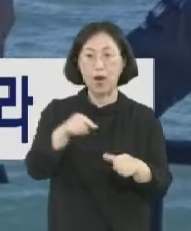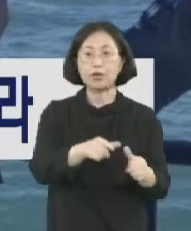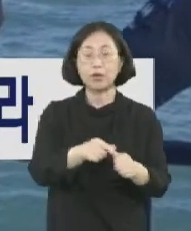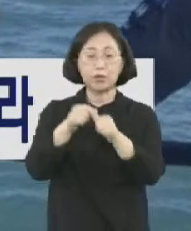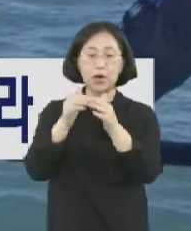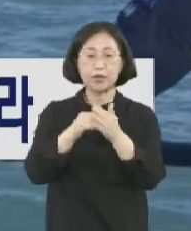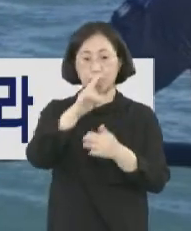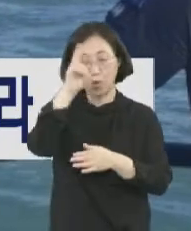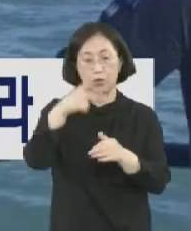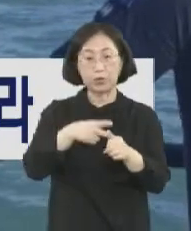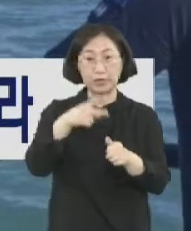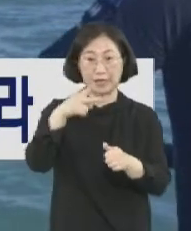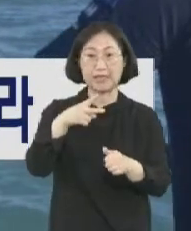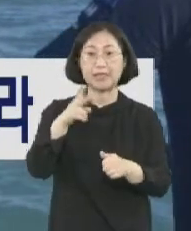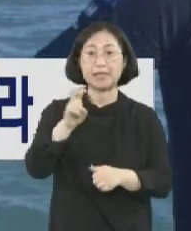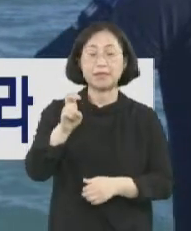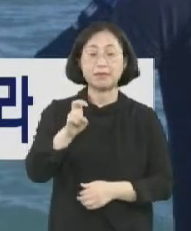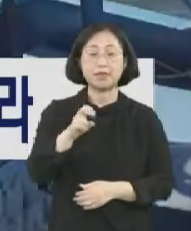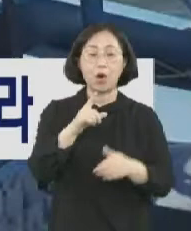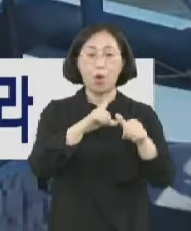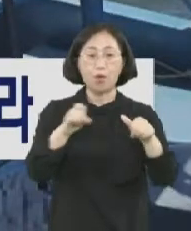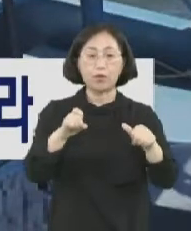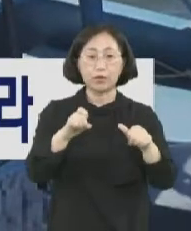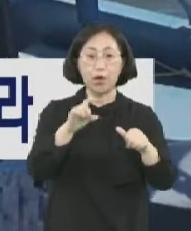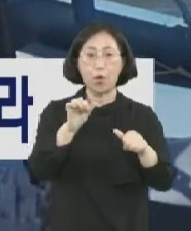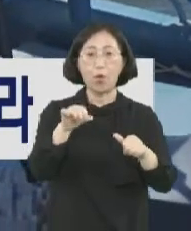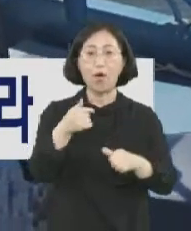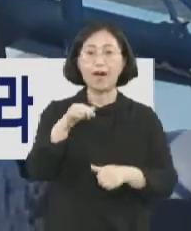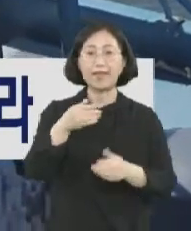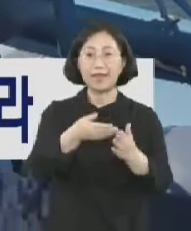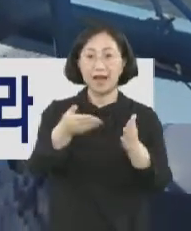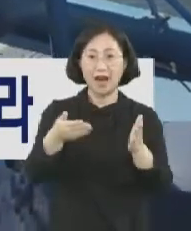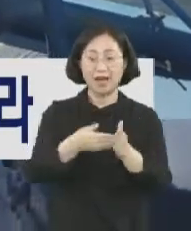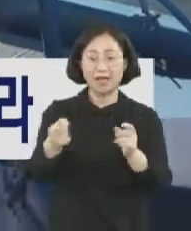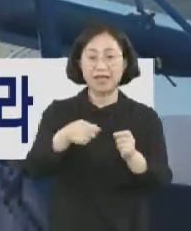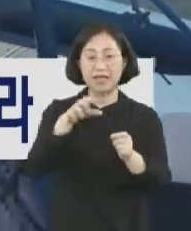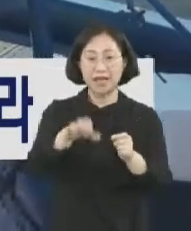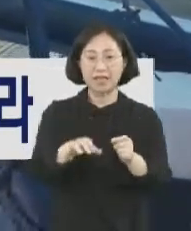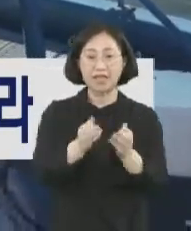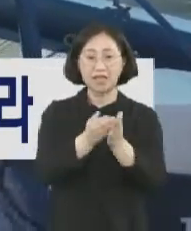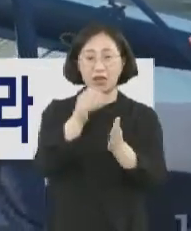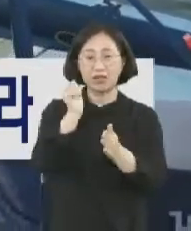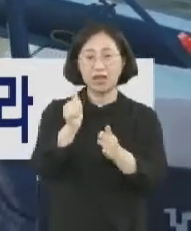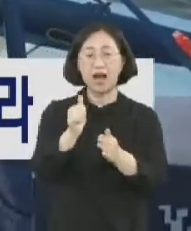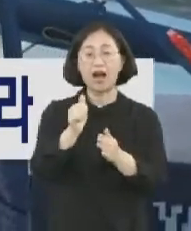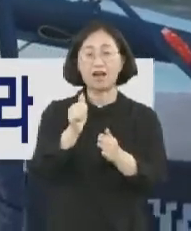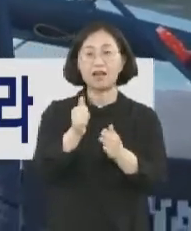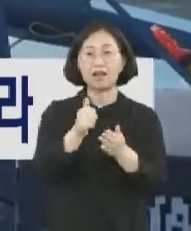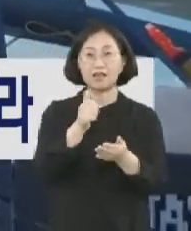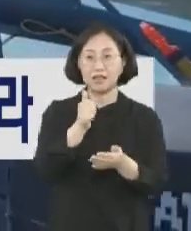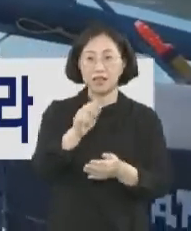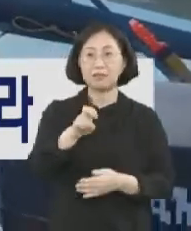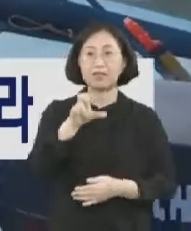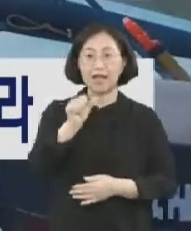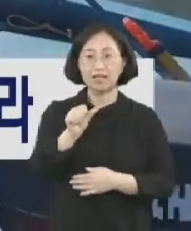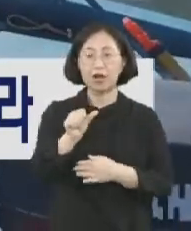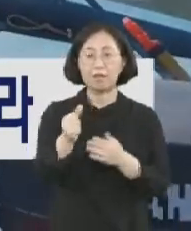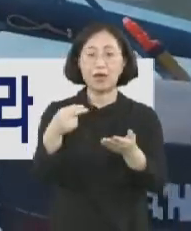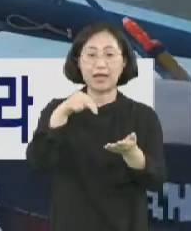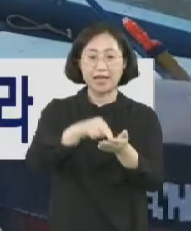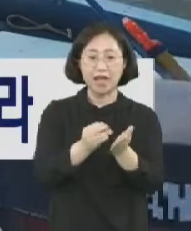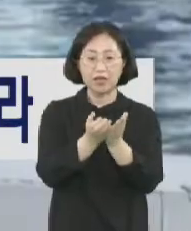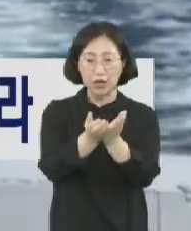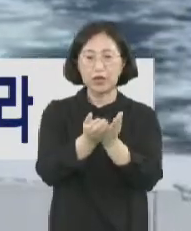오후 2시 20분쯤 홍성흔 항 인근 해상에서 는 선장과 승객 등 승을 2명이 탄 9 톤급 어선이